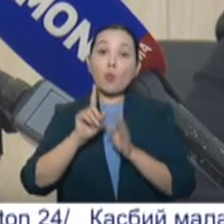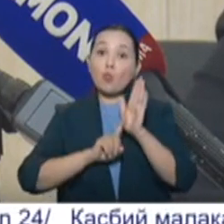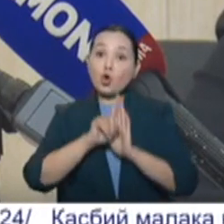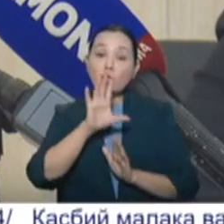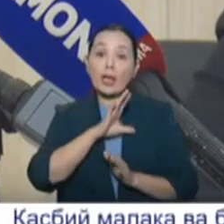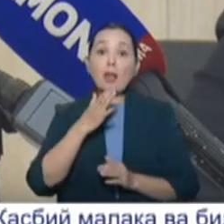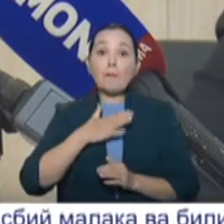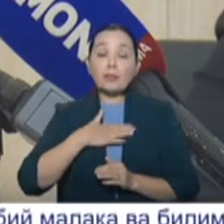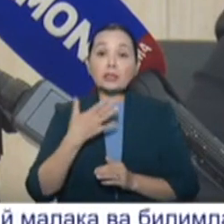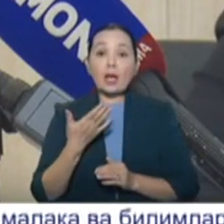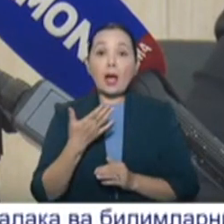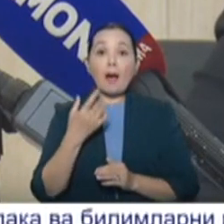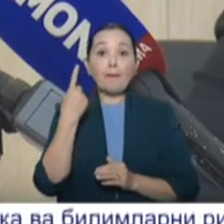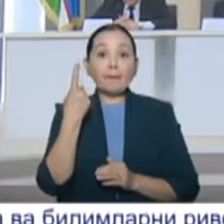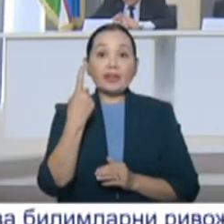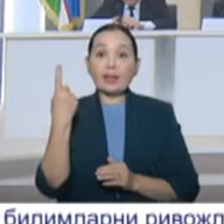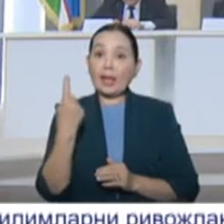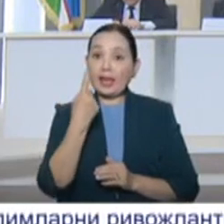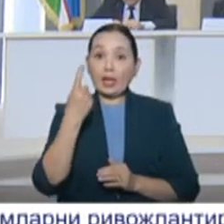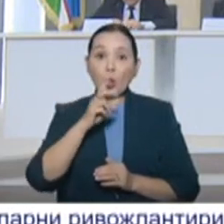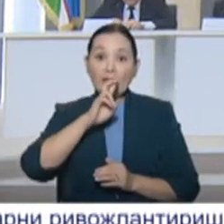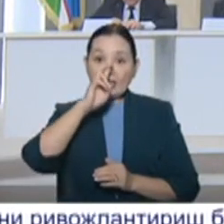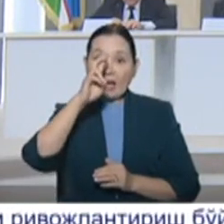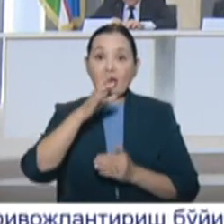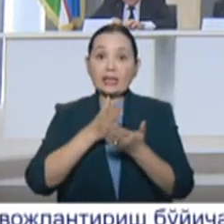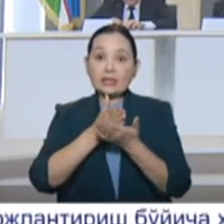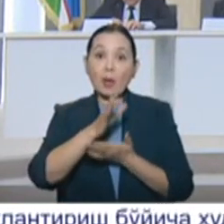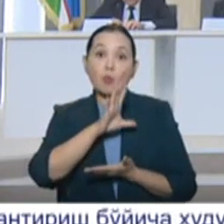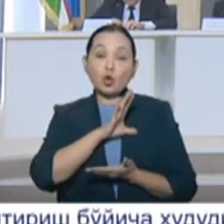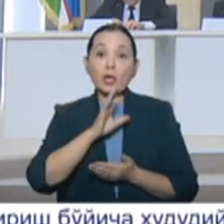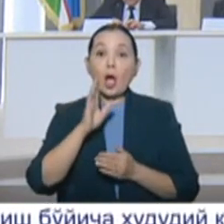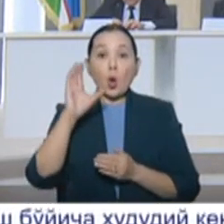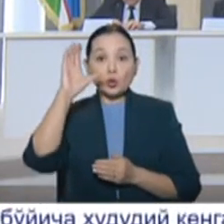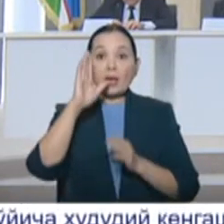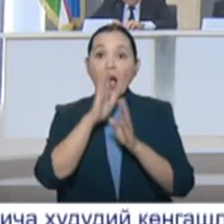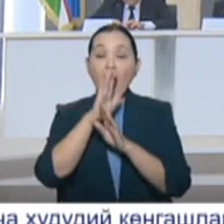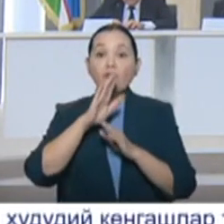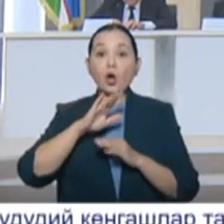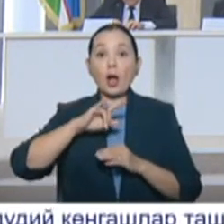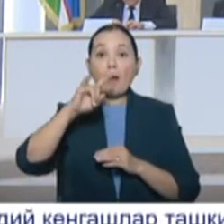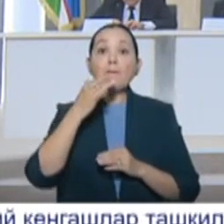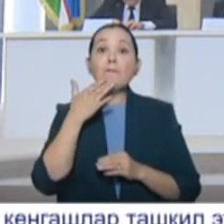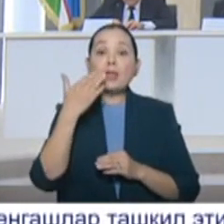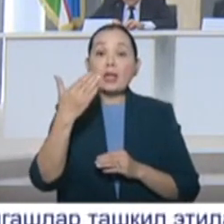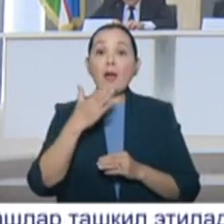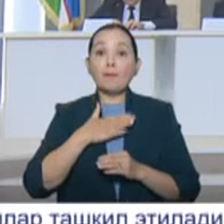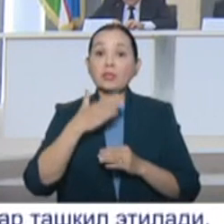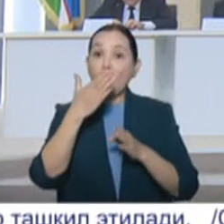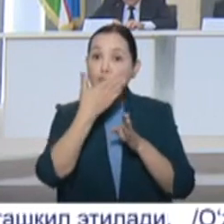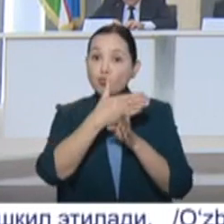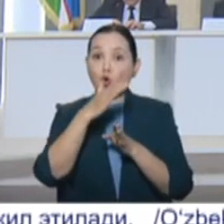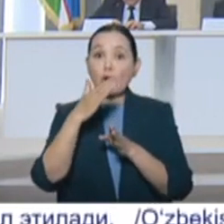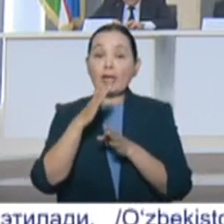biz bitta yagona davlat sistemasida bo'lgan O'zbekiston havo yo'llari degan kompaniyani, milliy kompaniyani biz bo'lganmiz.